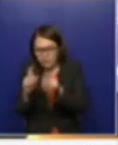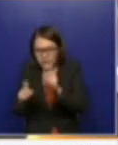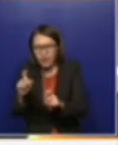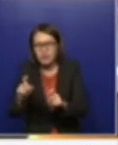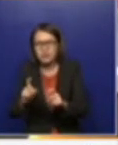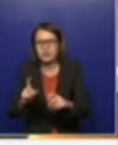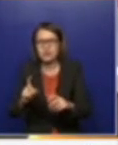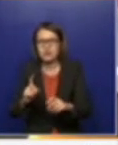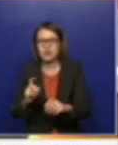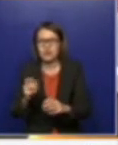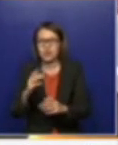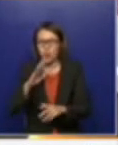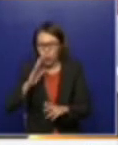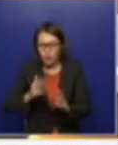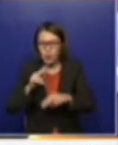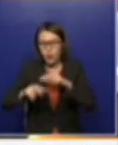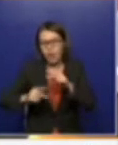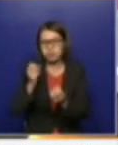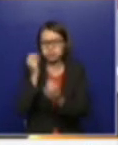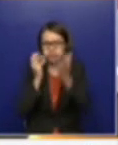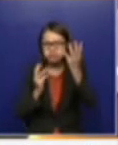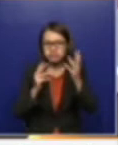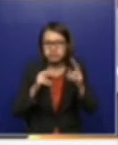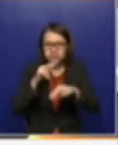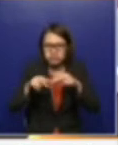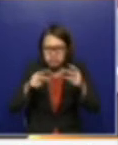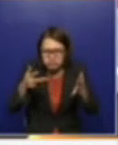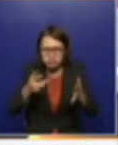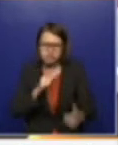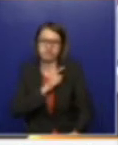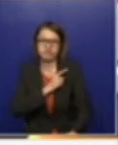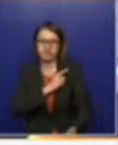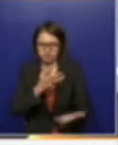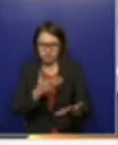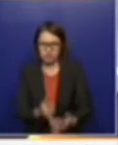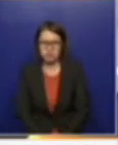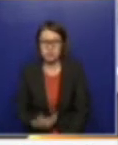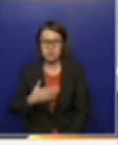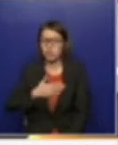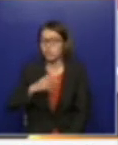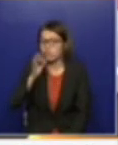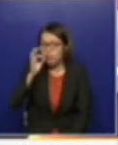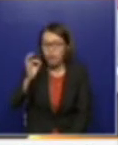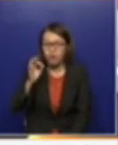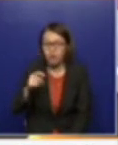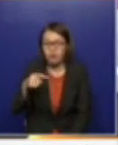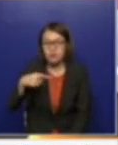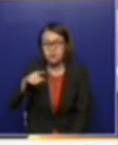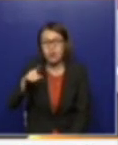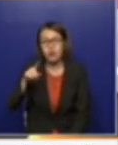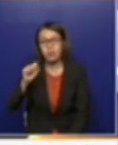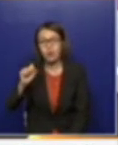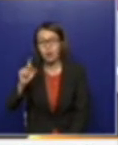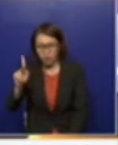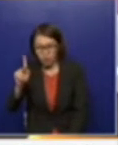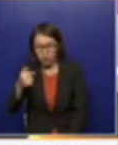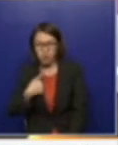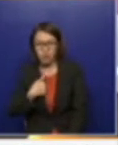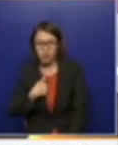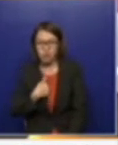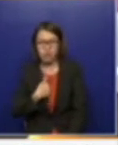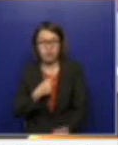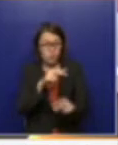ำไมไม่ทำหน้าที่ถ้าผมจะฟ้องสปกฟ้องรัฐบาลฟ้องอะไรไม่ทำการรักษาหน้าที่หลวง